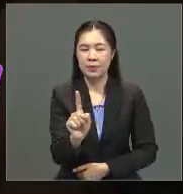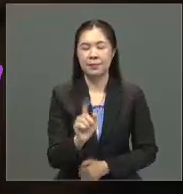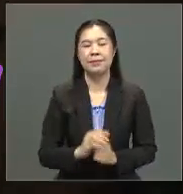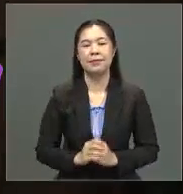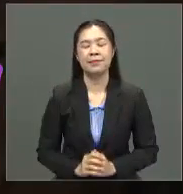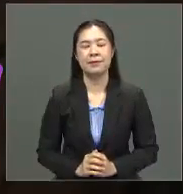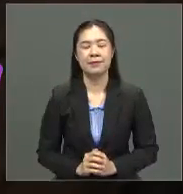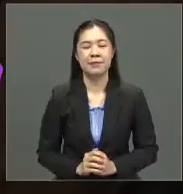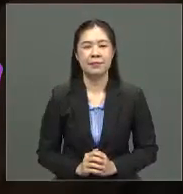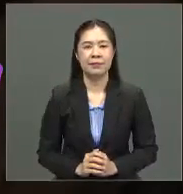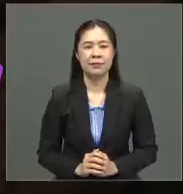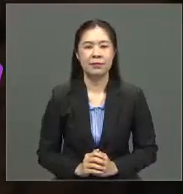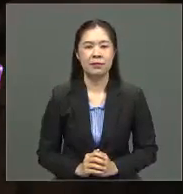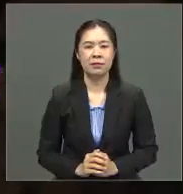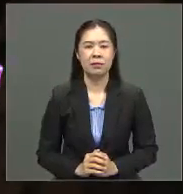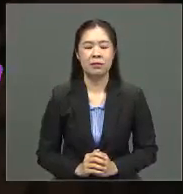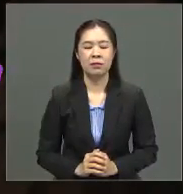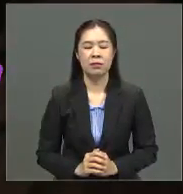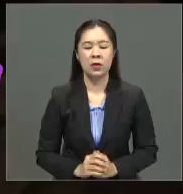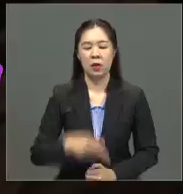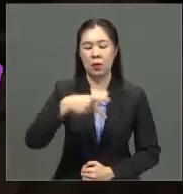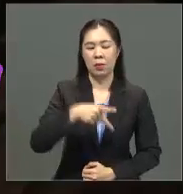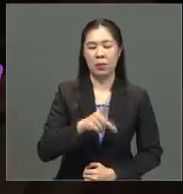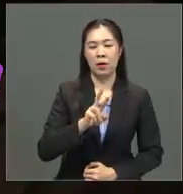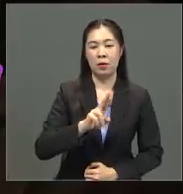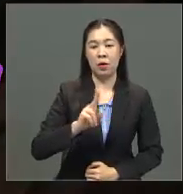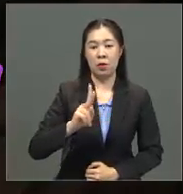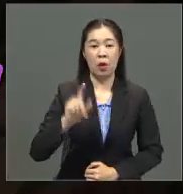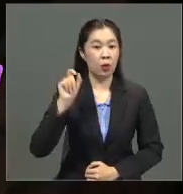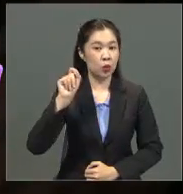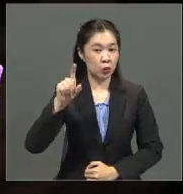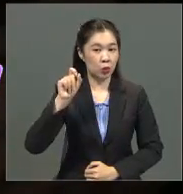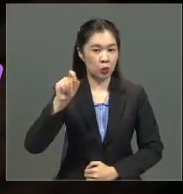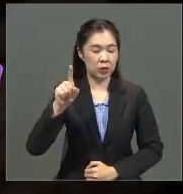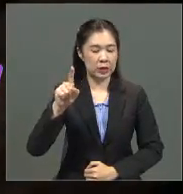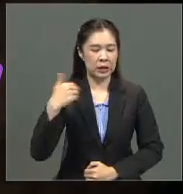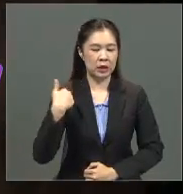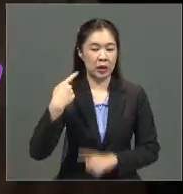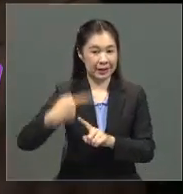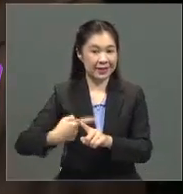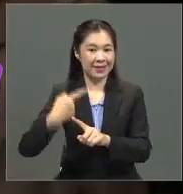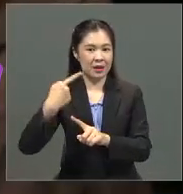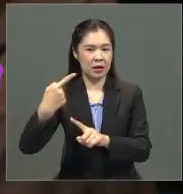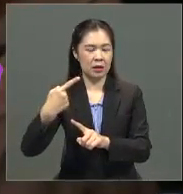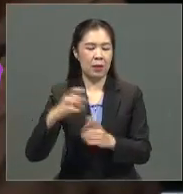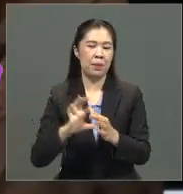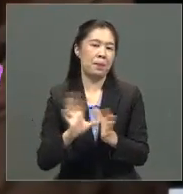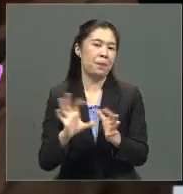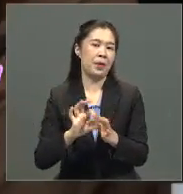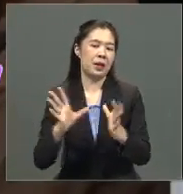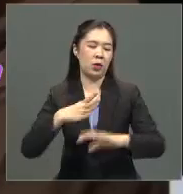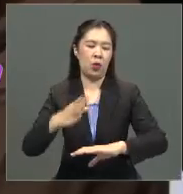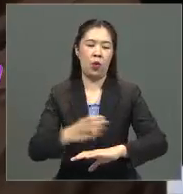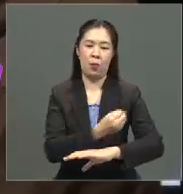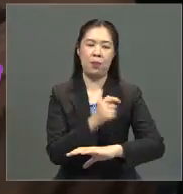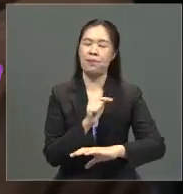ย้ำชัดอีกครั้งนึงนะคะว่าการต่อพ.ร.ก.ฉุกเฉิน 1เดือนไม่ได้เกี่ยวข้องกับเรื่องของการชุมนมต่อต้านรัฐบาลที่